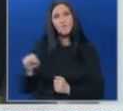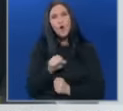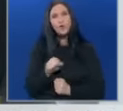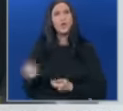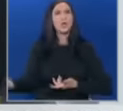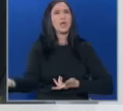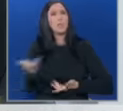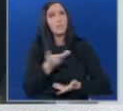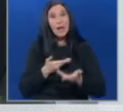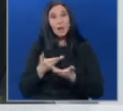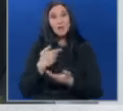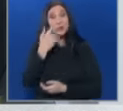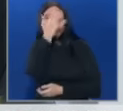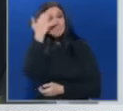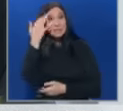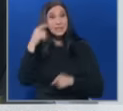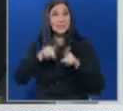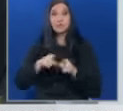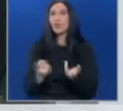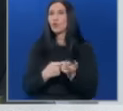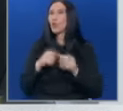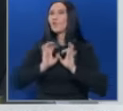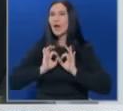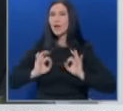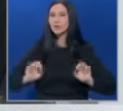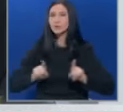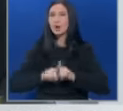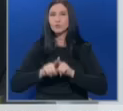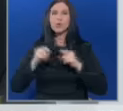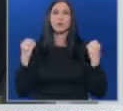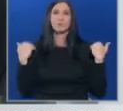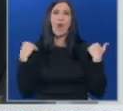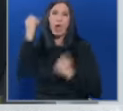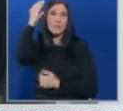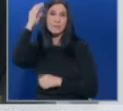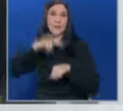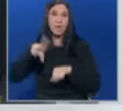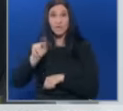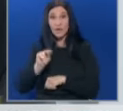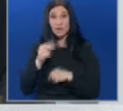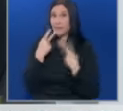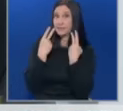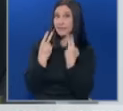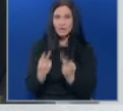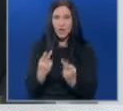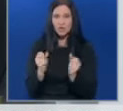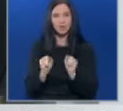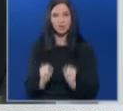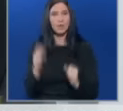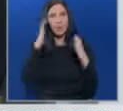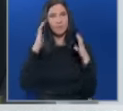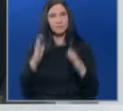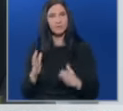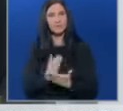преговорите, мисля, че също толкова ясно, както и академик Денков каза, се видя, че стабилно